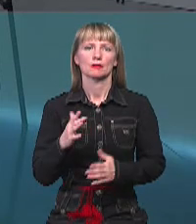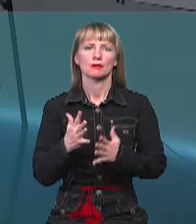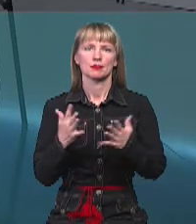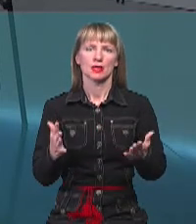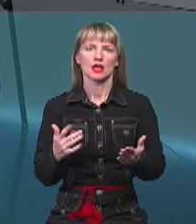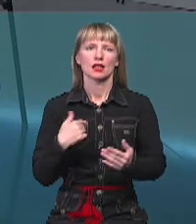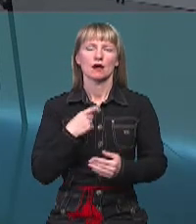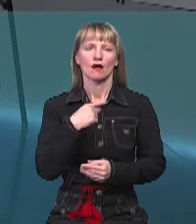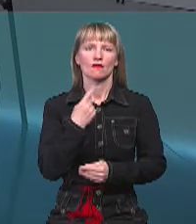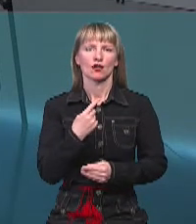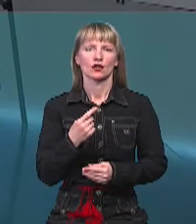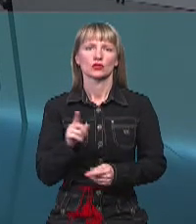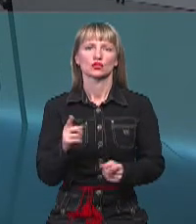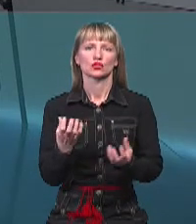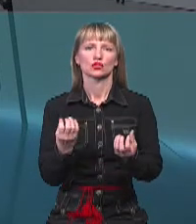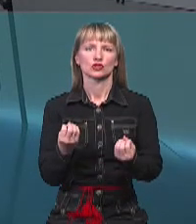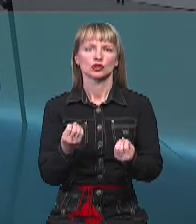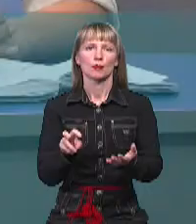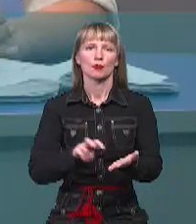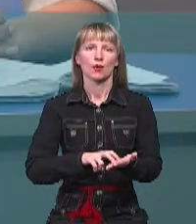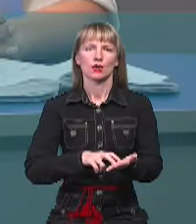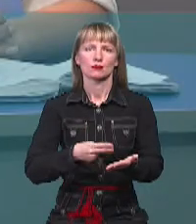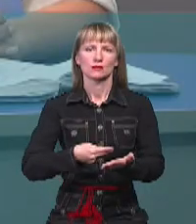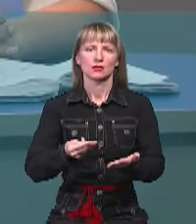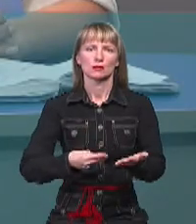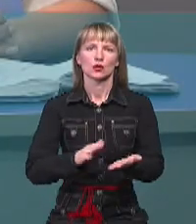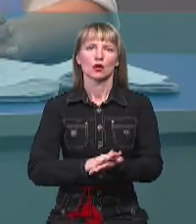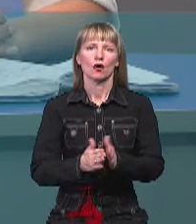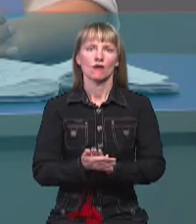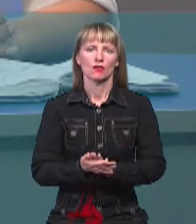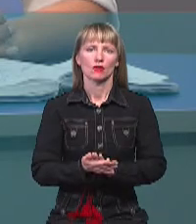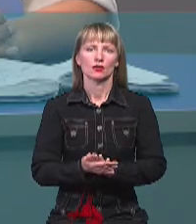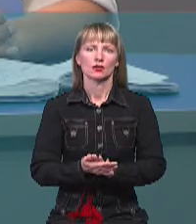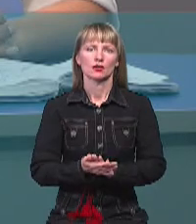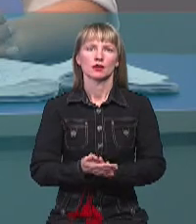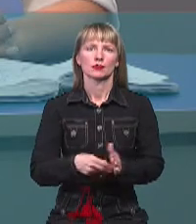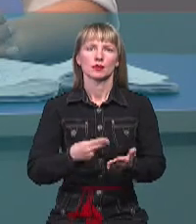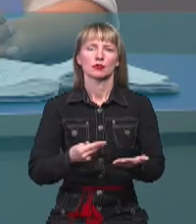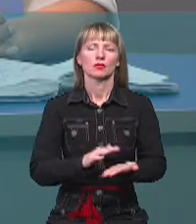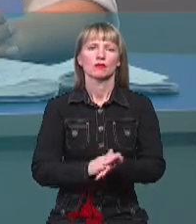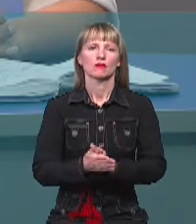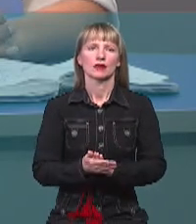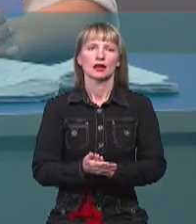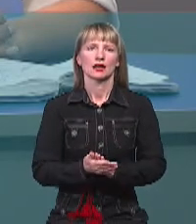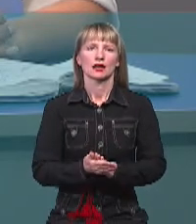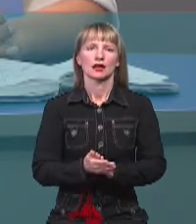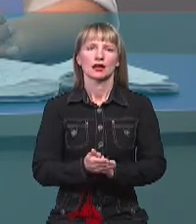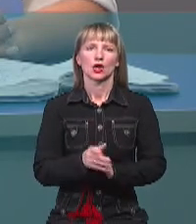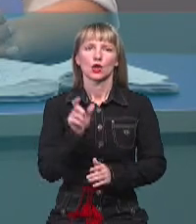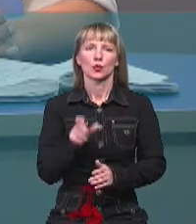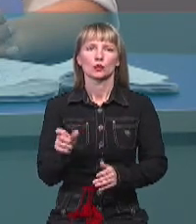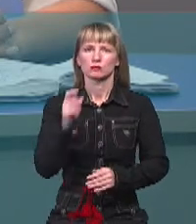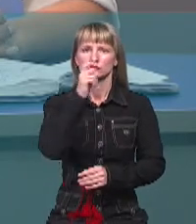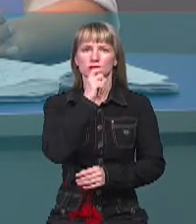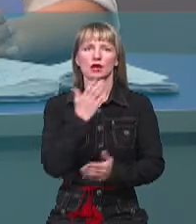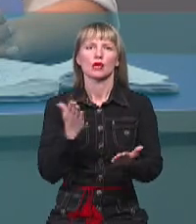що й нам наголошують, оскільки ще бояться заключати договір, укладати угоди. Не зовсім люди розуміють, як